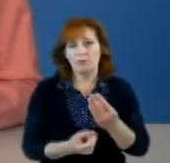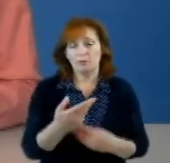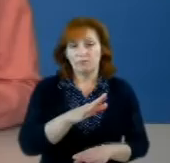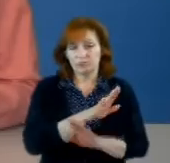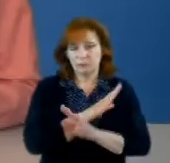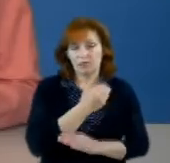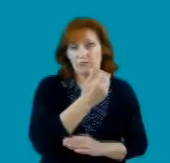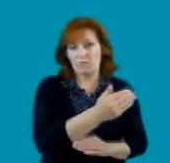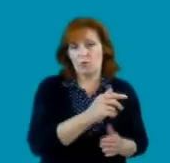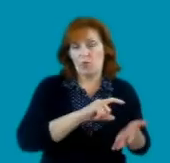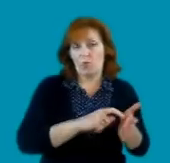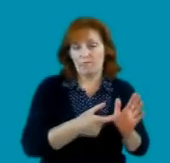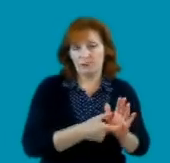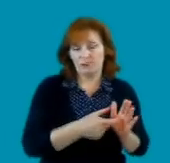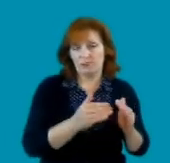у Києві.